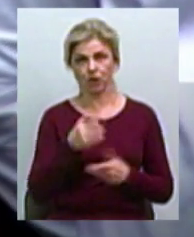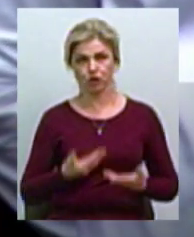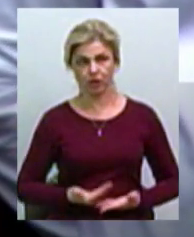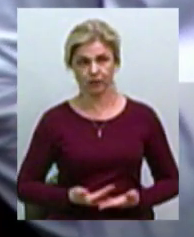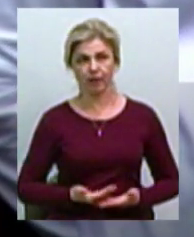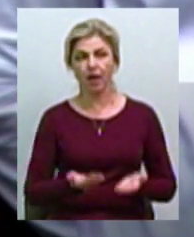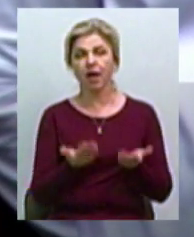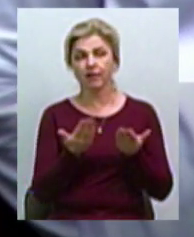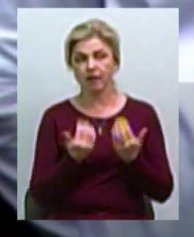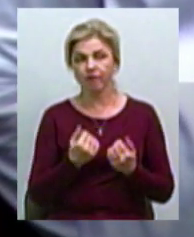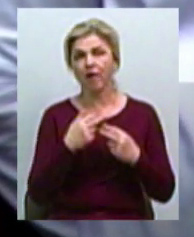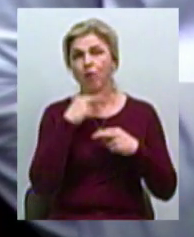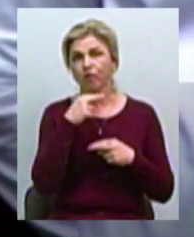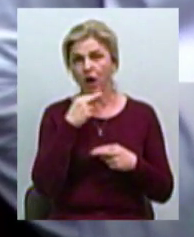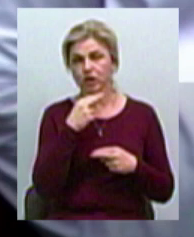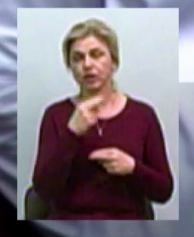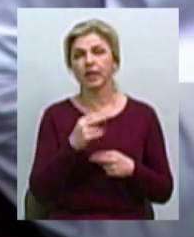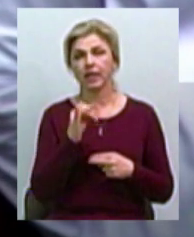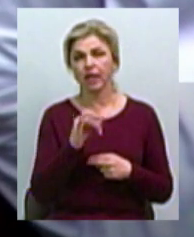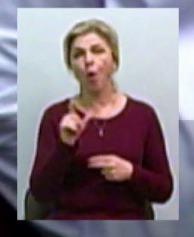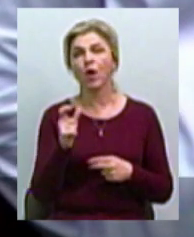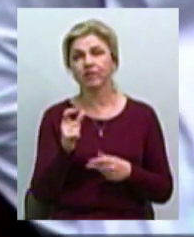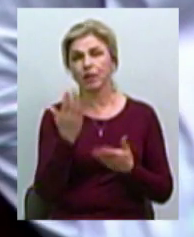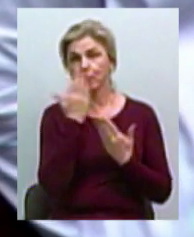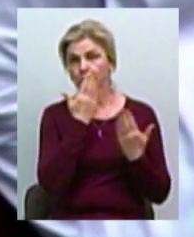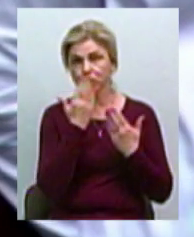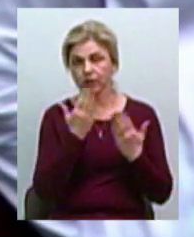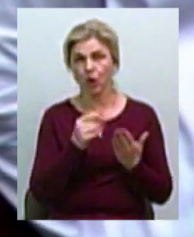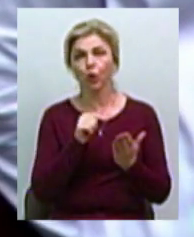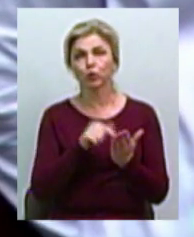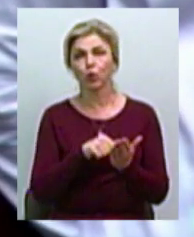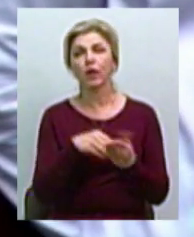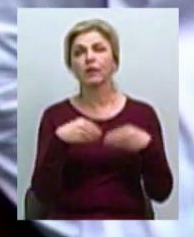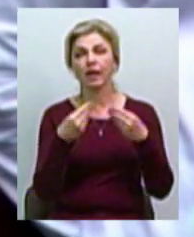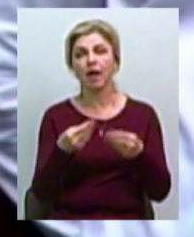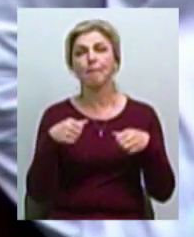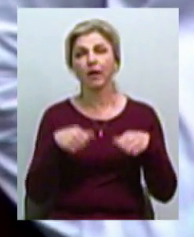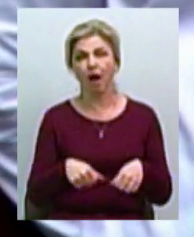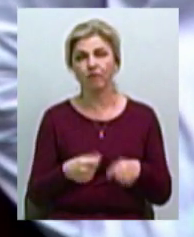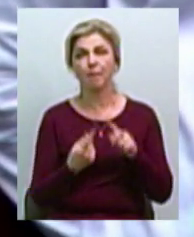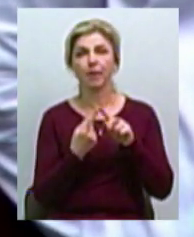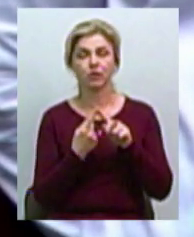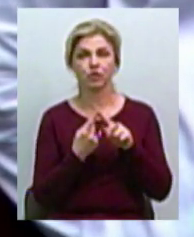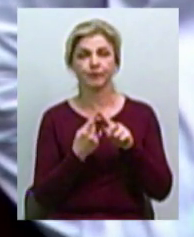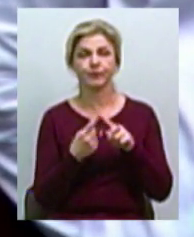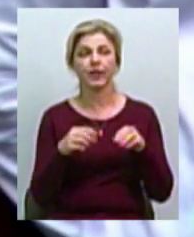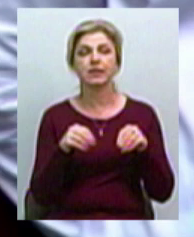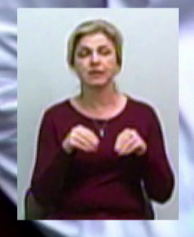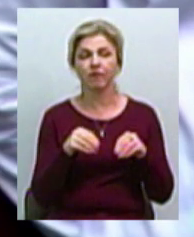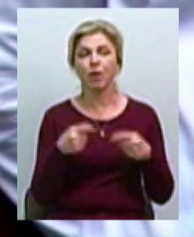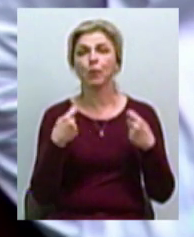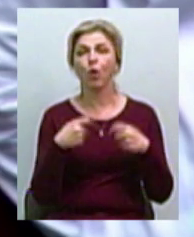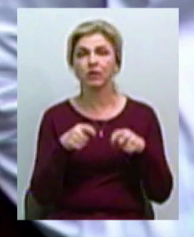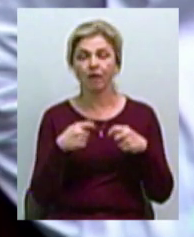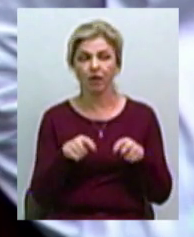його просто уважно, за лівцем прочитайте. Тут дається право, по-перше, землю